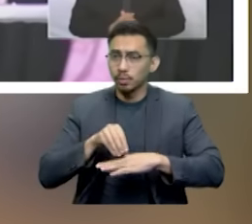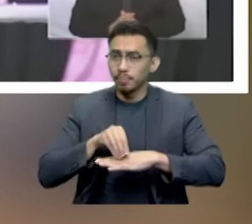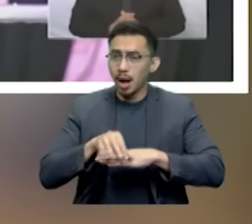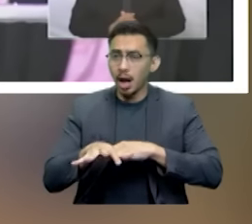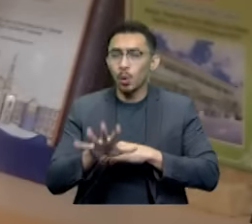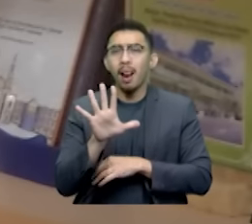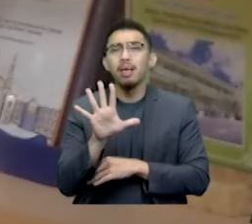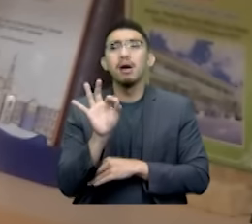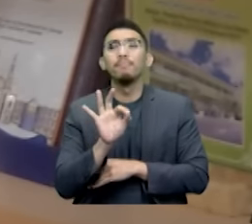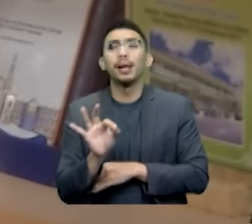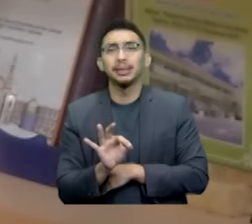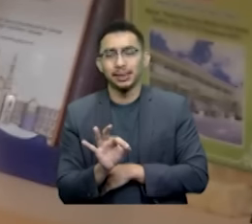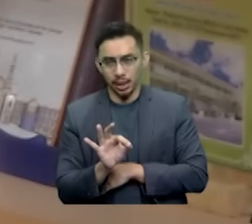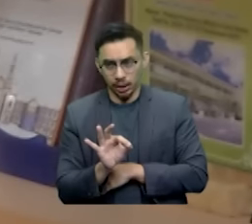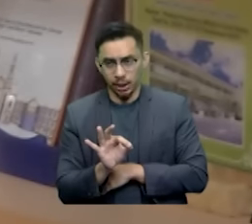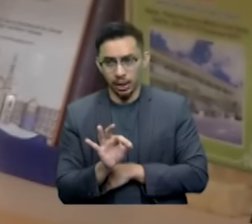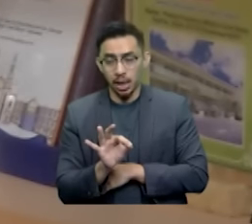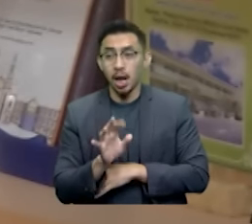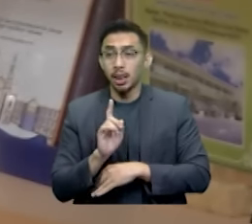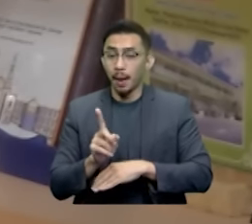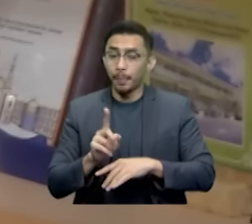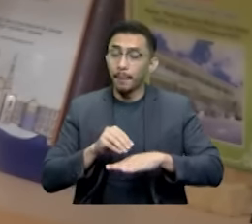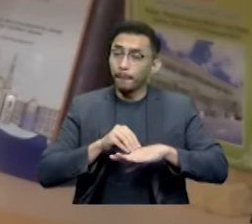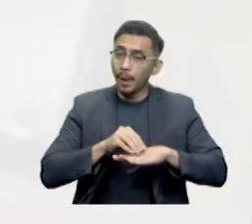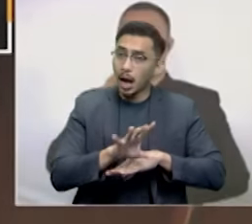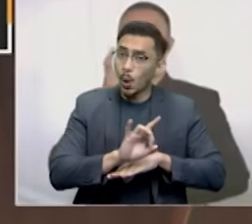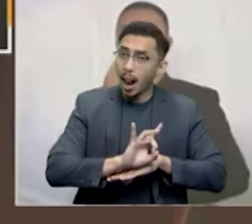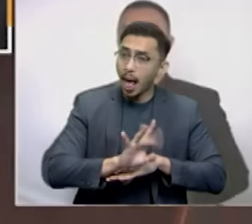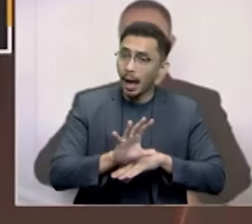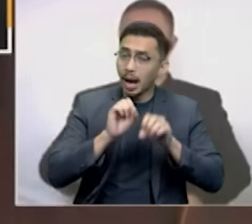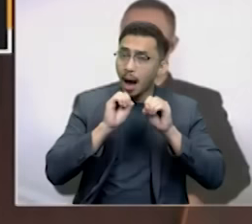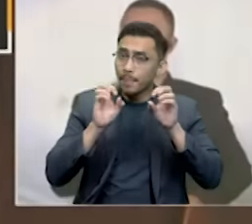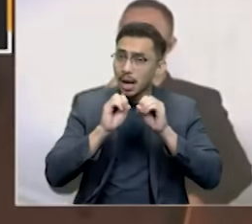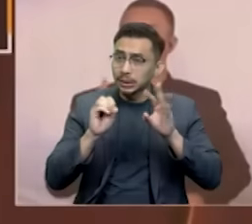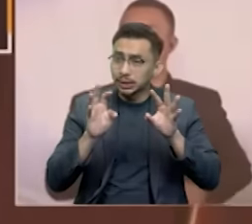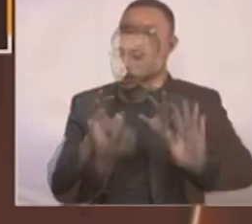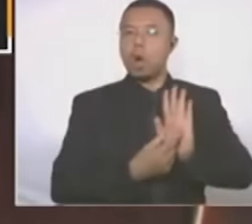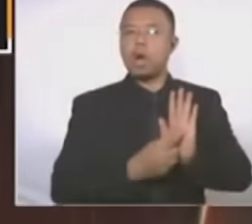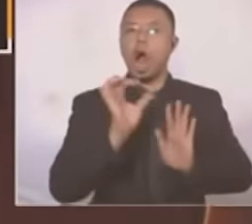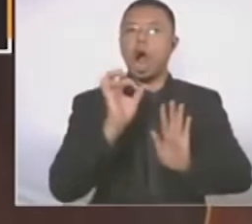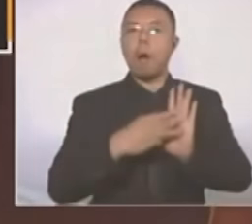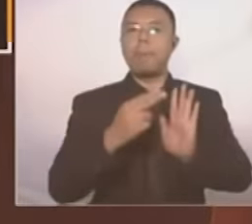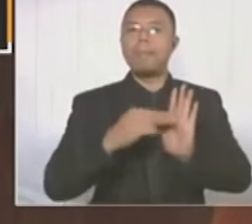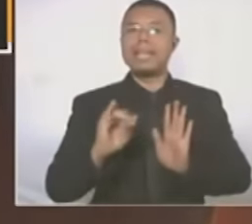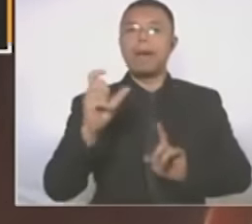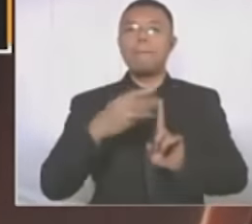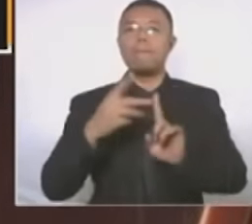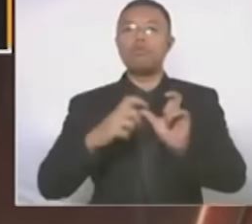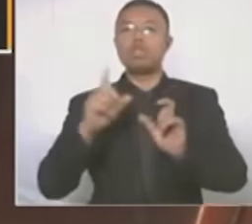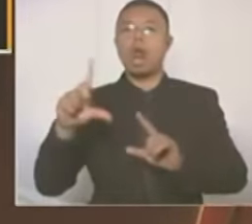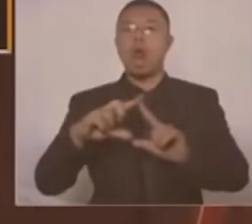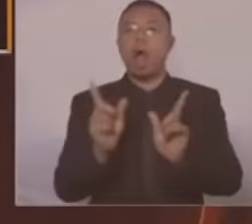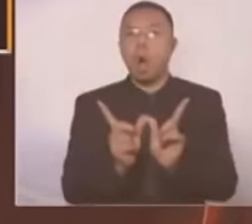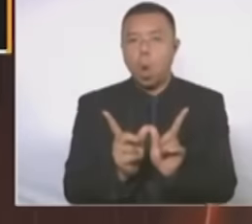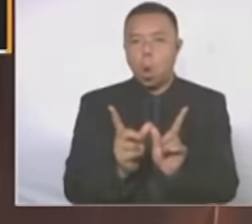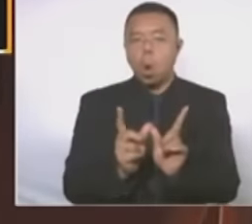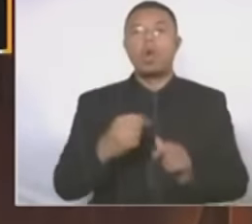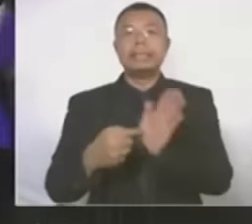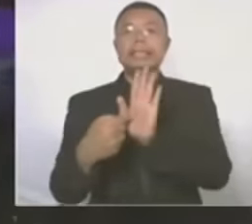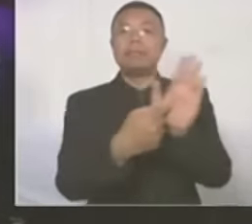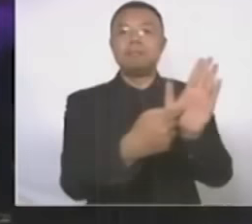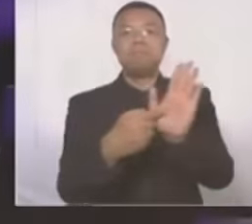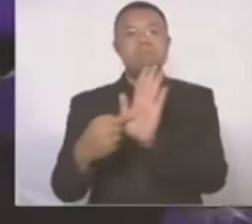persentase apa dampak debat terhadap pemilih. Dalam debat malam ini ketiga cawapres diharapkan bukan semata-mata beradu